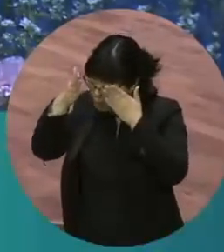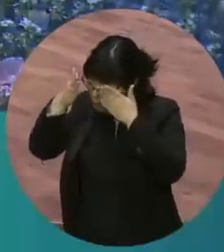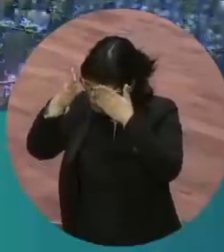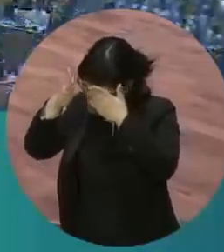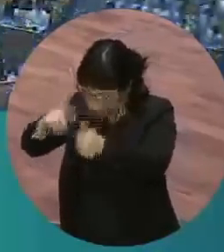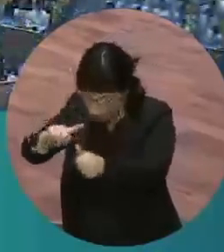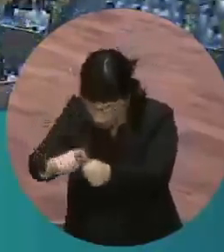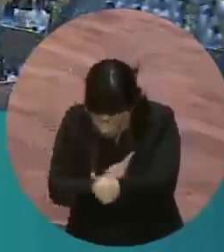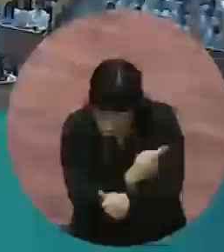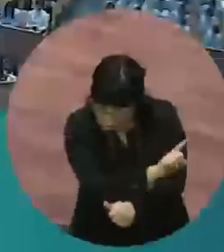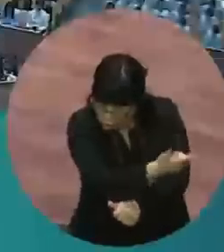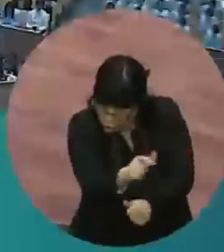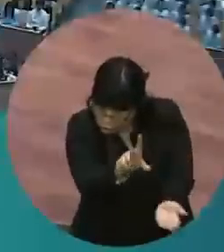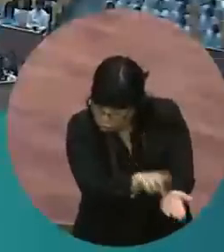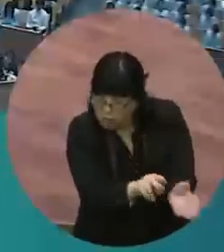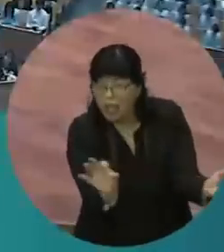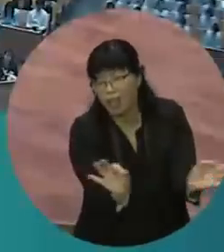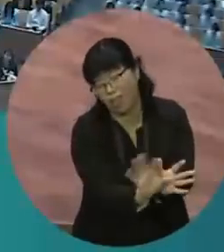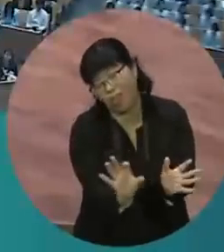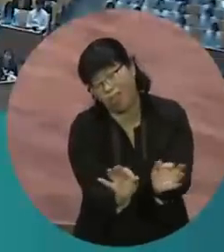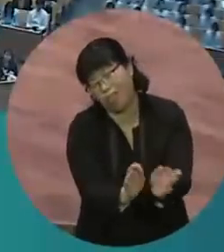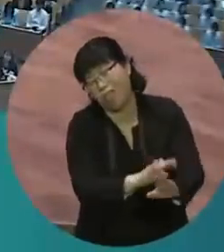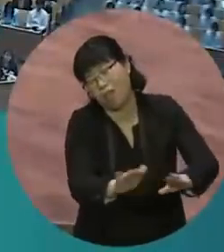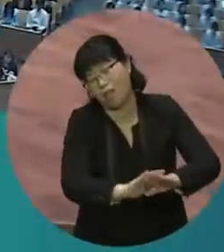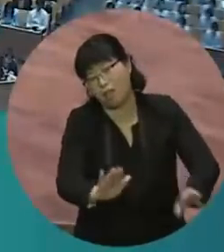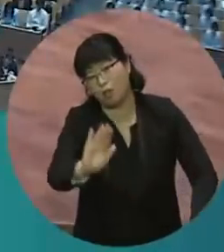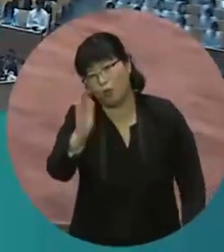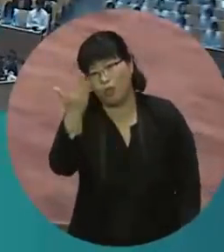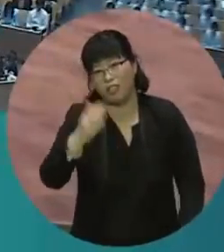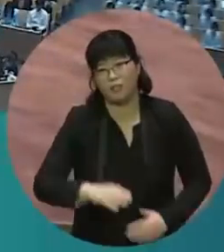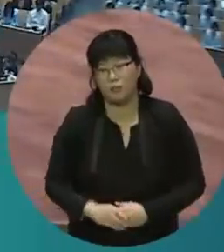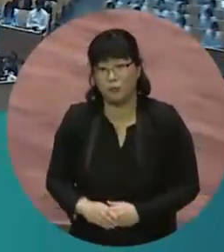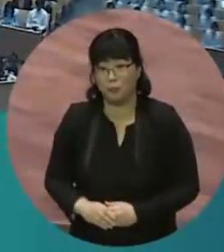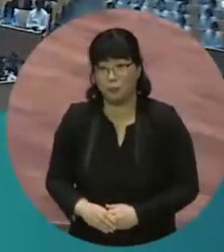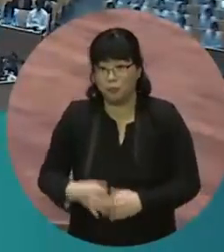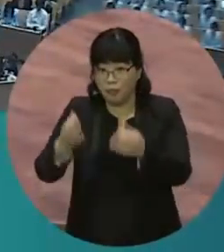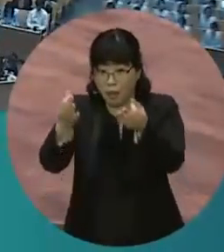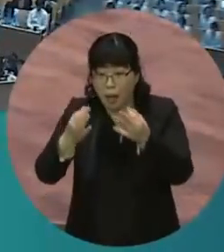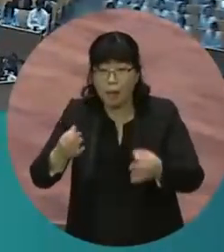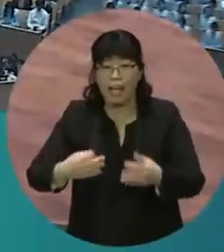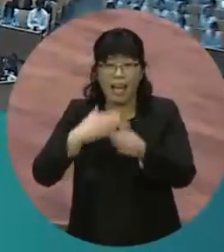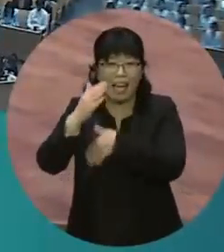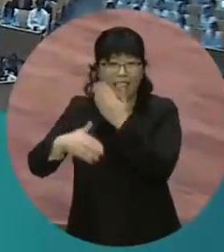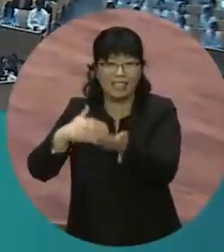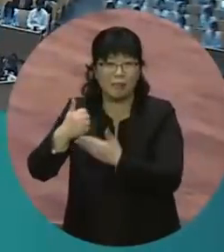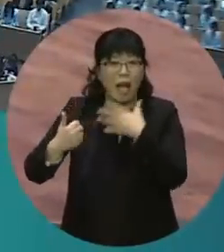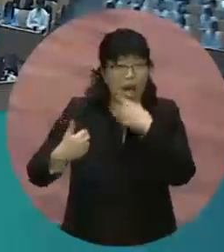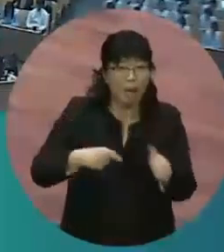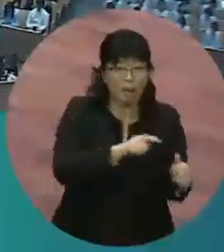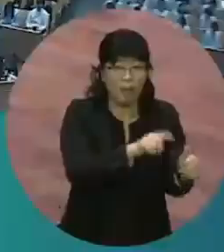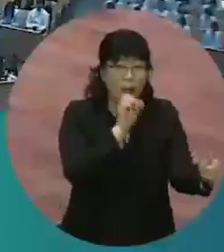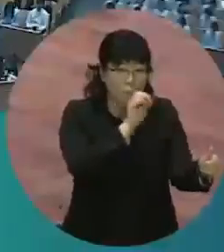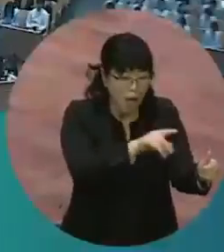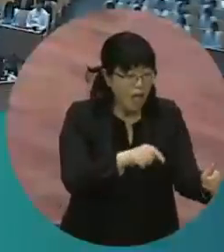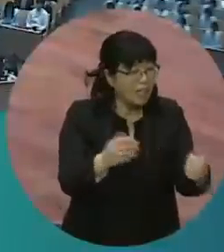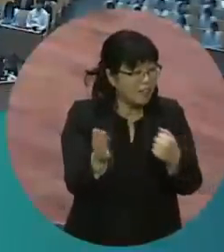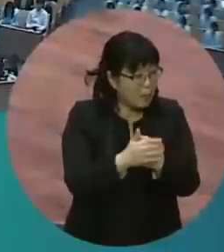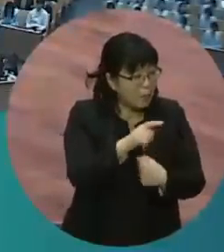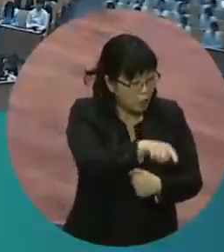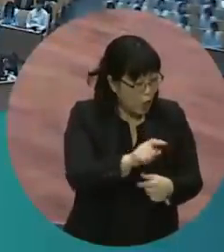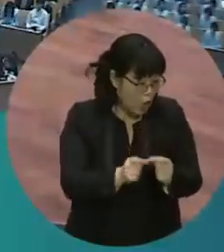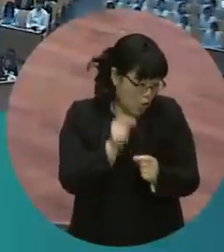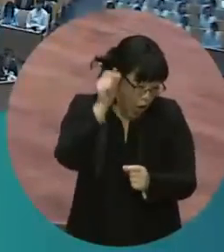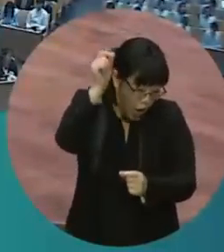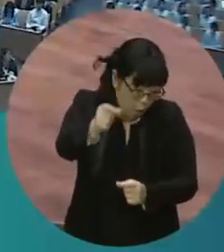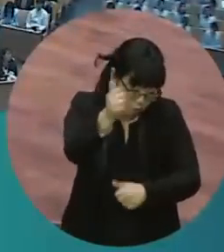하나님이 또 아브라함에게 이르시되 그런즉 너는 내 언약을 지키고 너 후손도 대대로 지키라. 너희 중 남자는